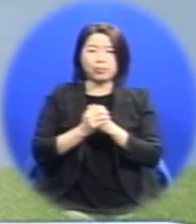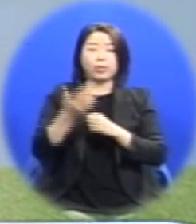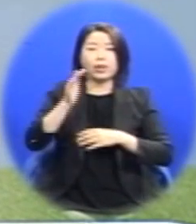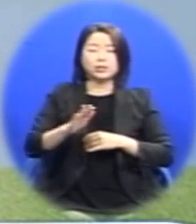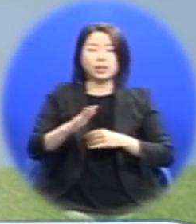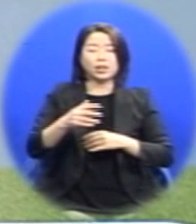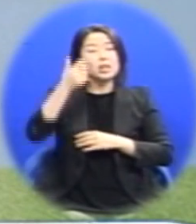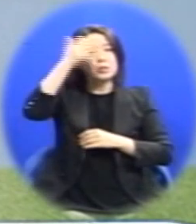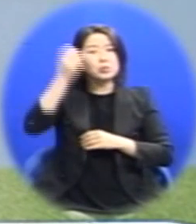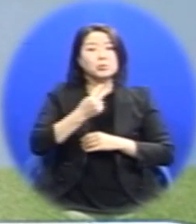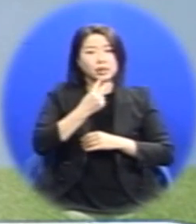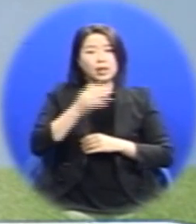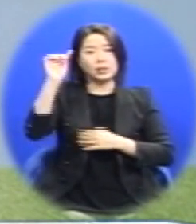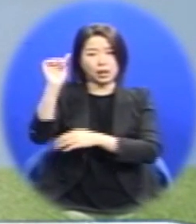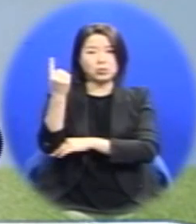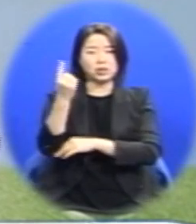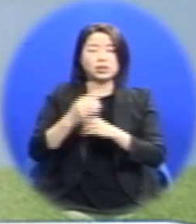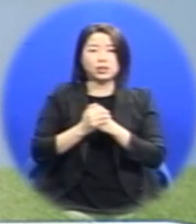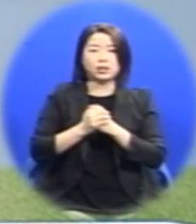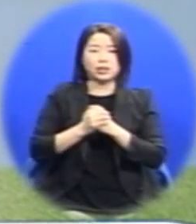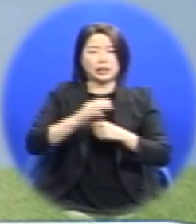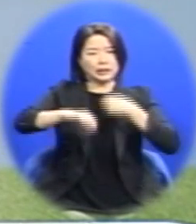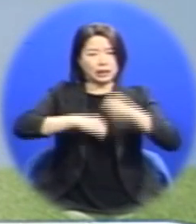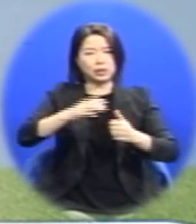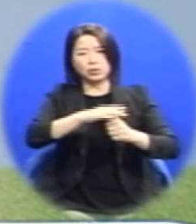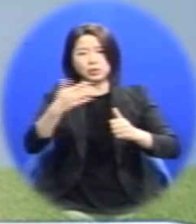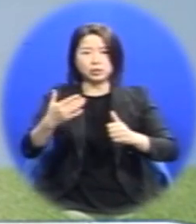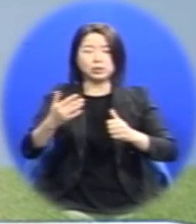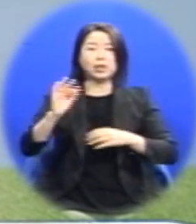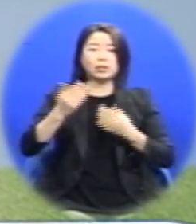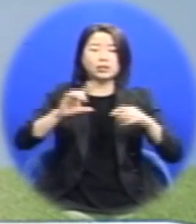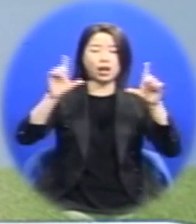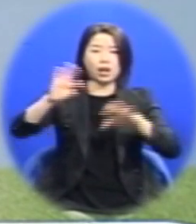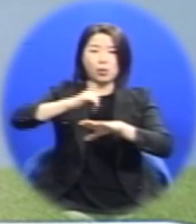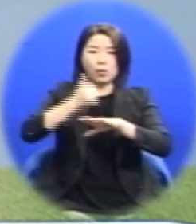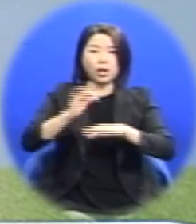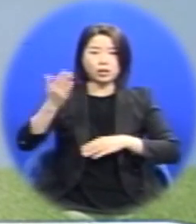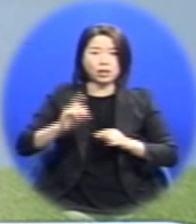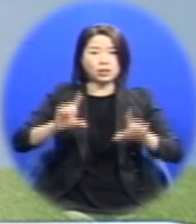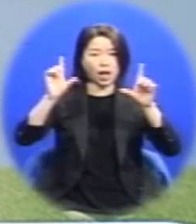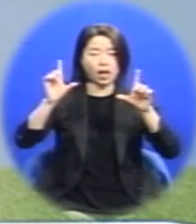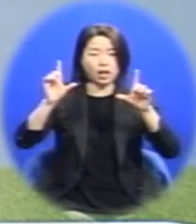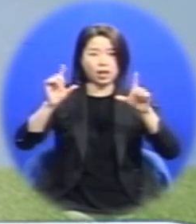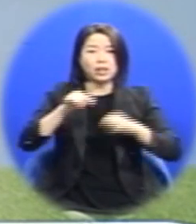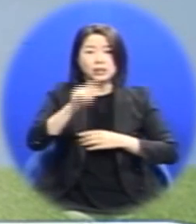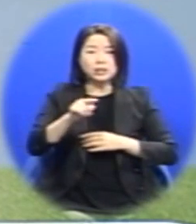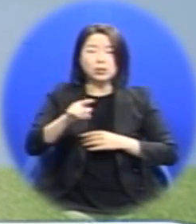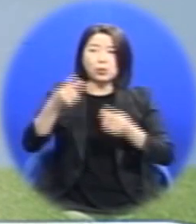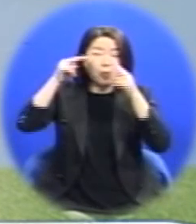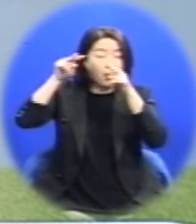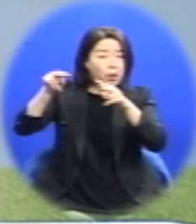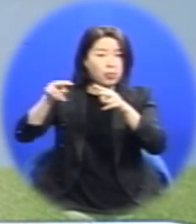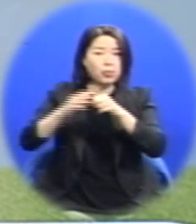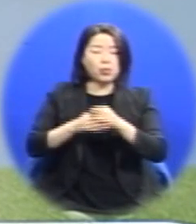근데 요셉이나 다윗이 자유로운 신분이 되는 날, 왕이 되는 날을 그걸